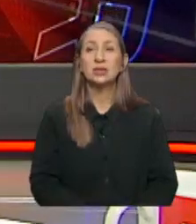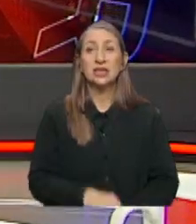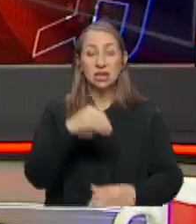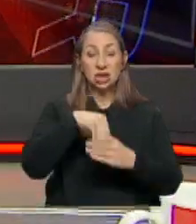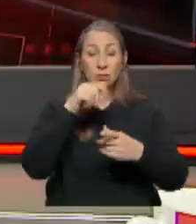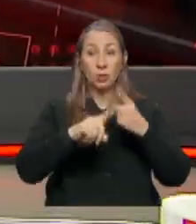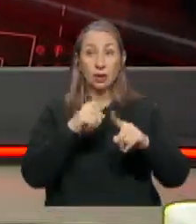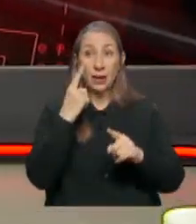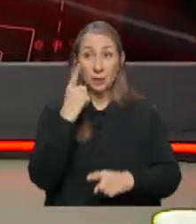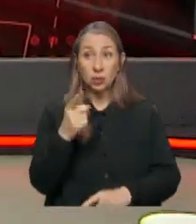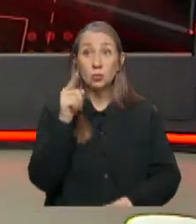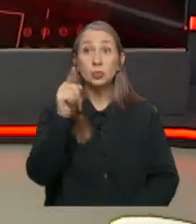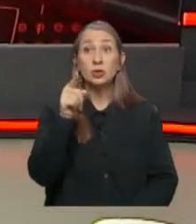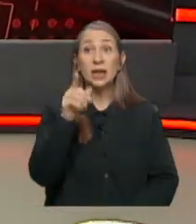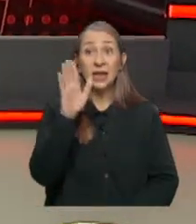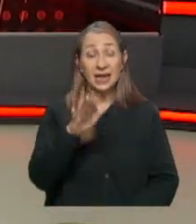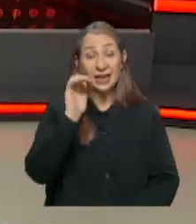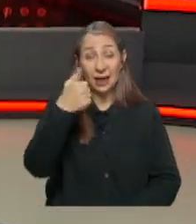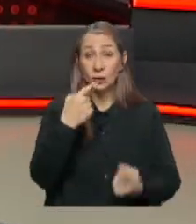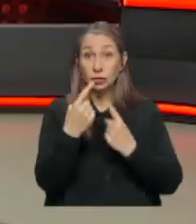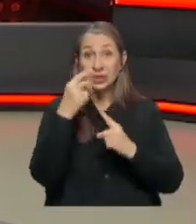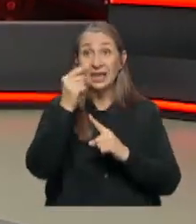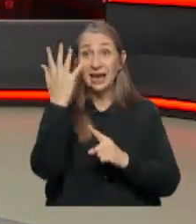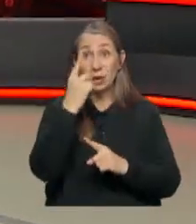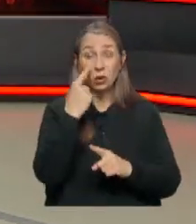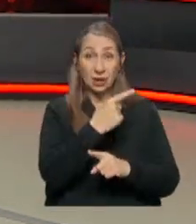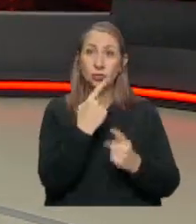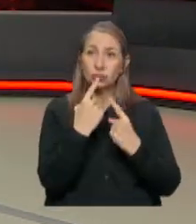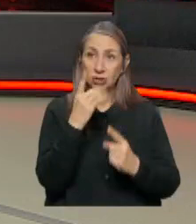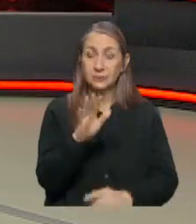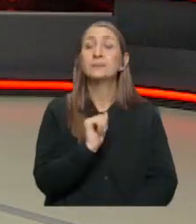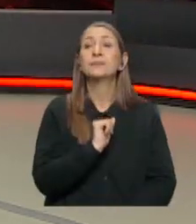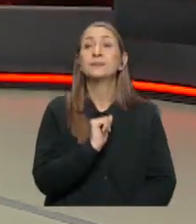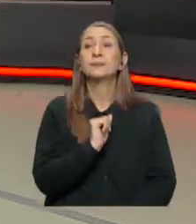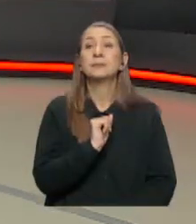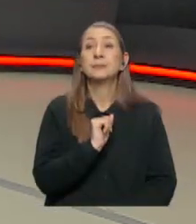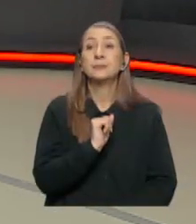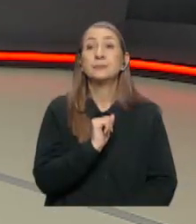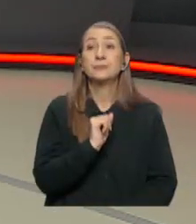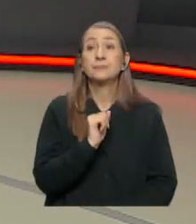iç siyasete geçiyoruz. Burada kalanları yarın konuşacağız İlker'de, İlker Karagöz'le.